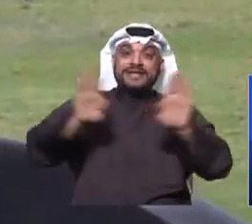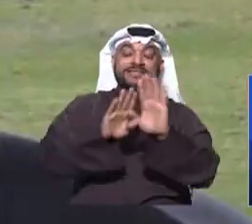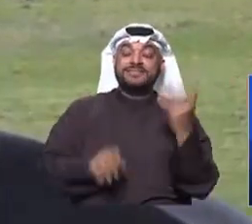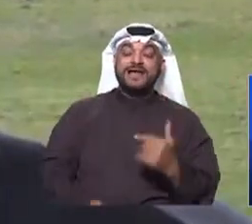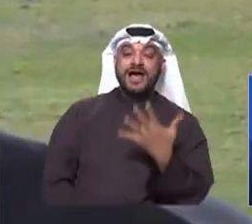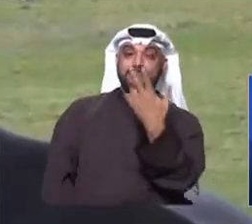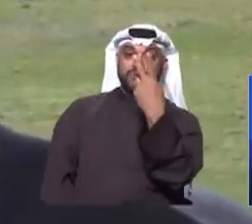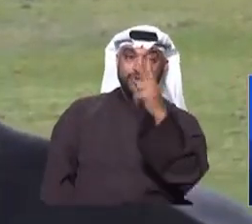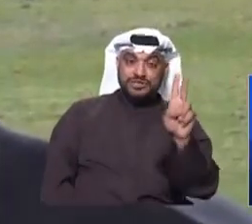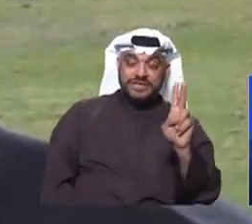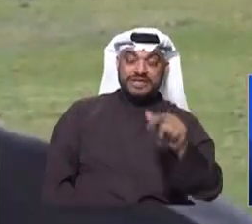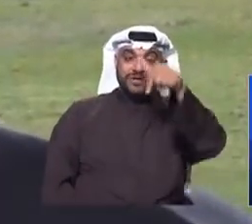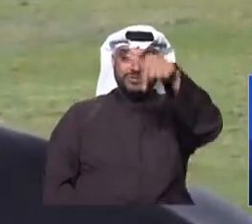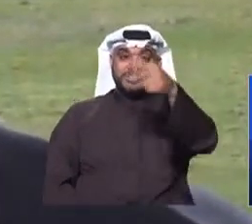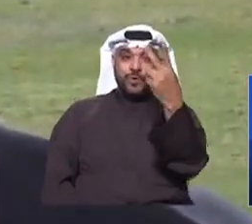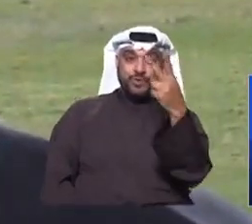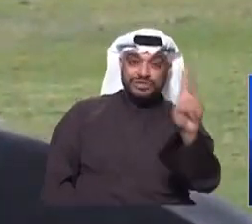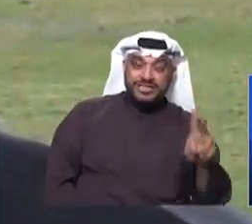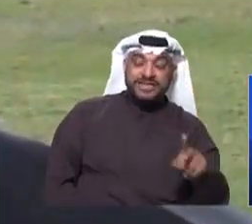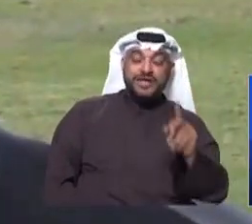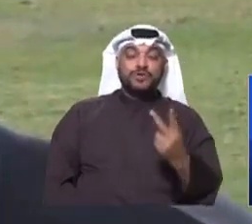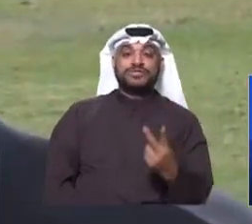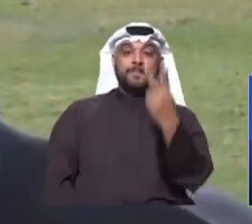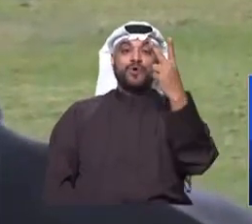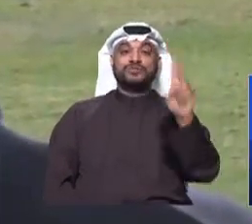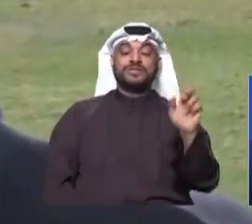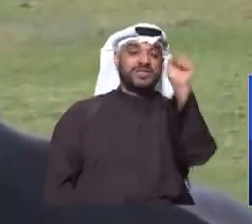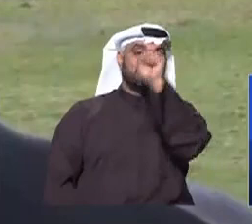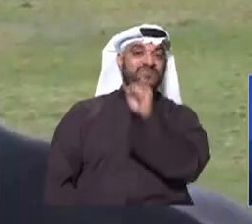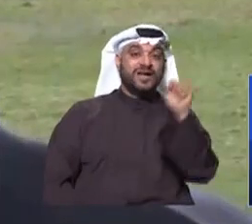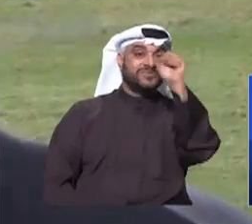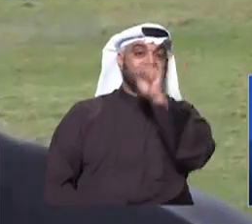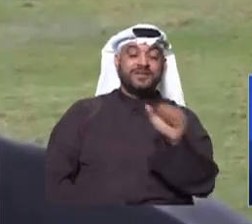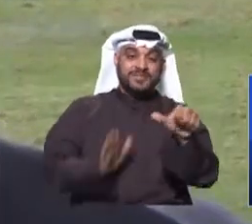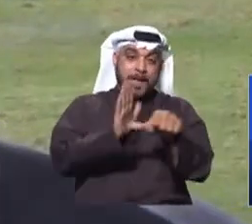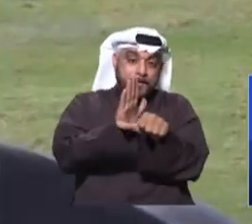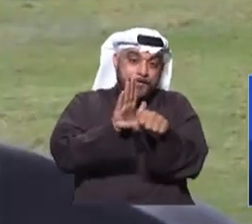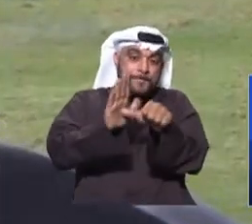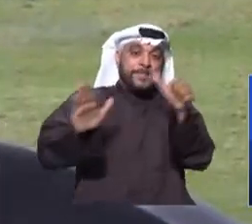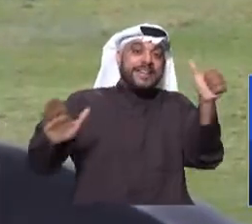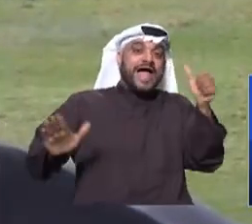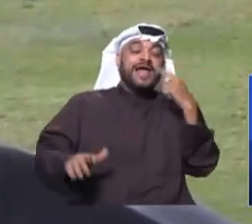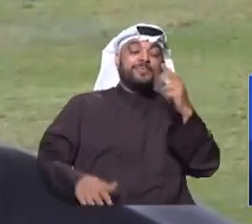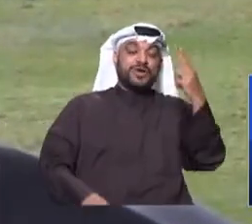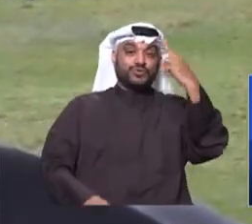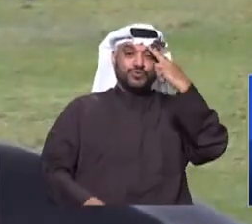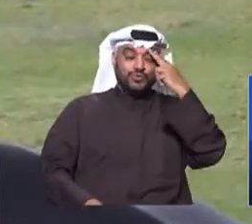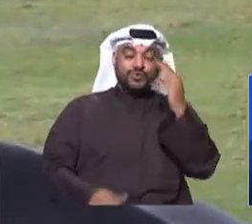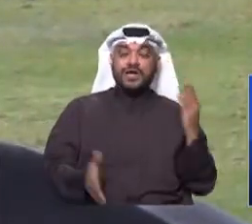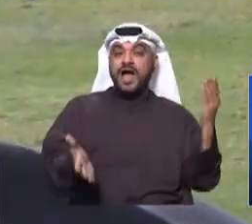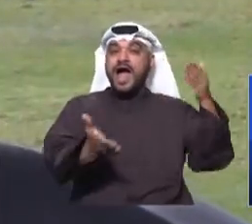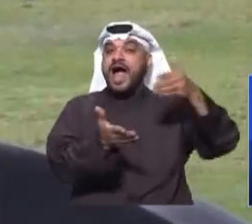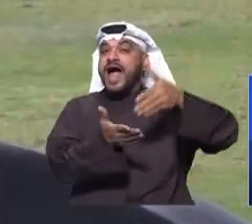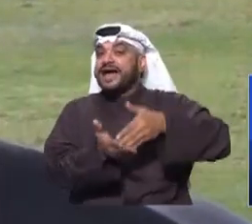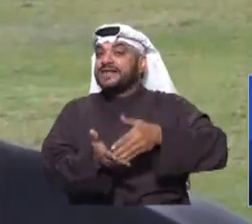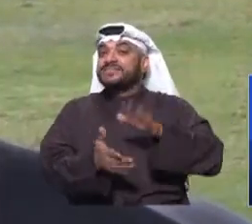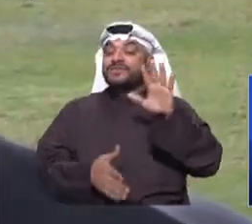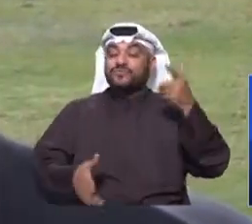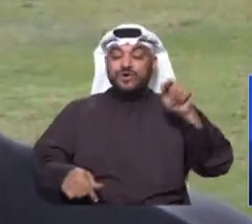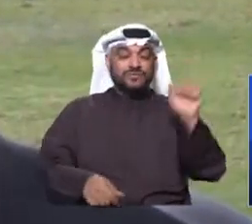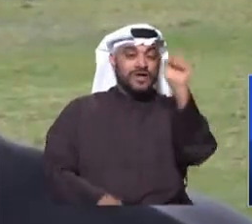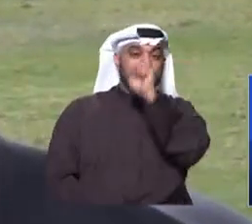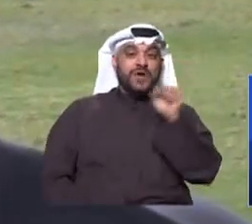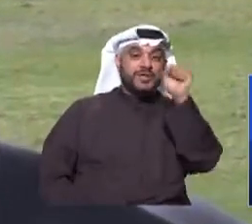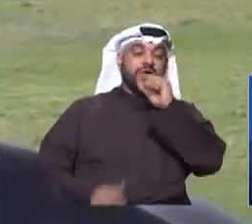25 26 27، وثلاث ليالي مع فنانين عرب نبديها في الفنان القدير عبادي الجوهر، وتنتهي بالفنان المصري الجميل تامر حسني،